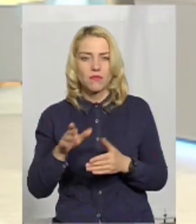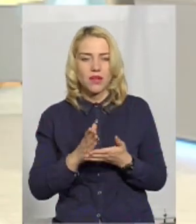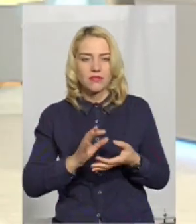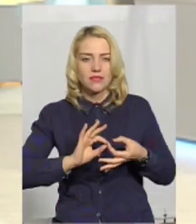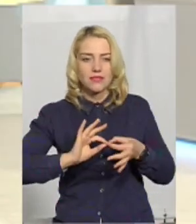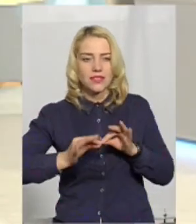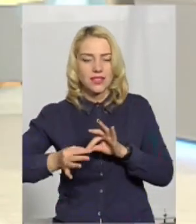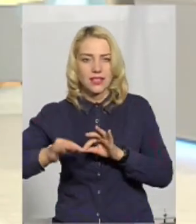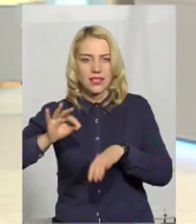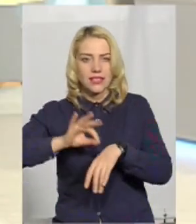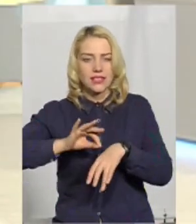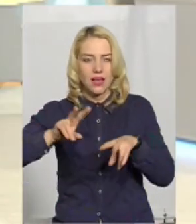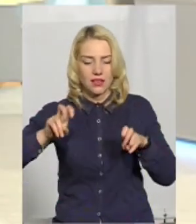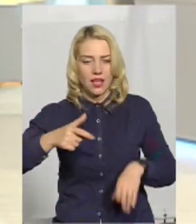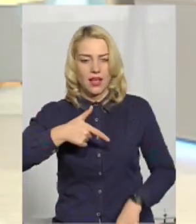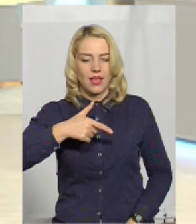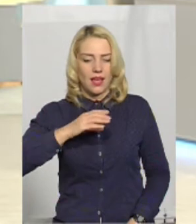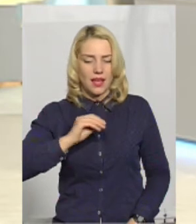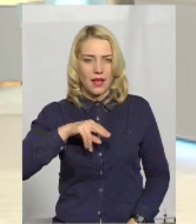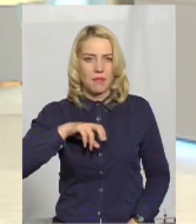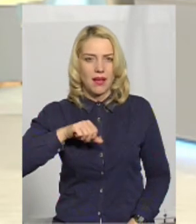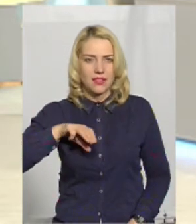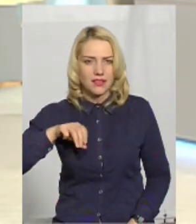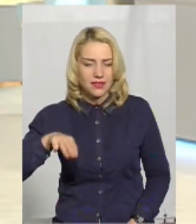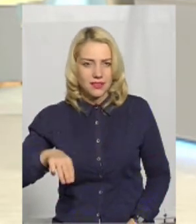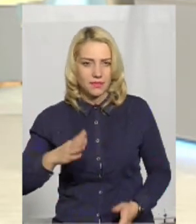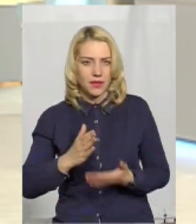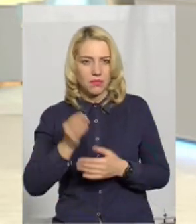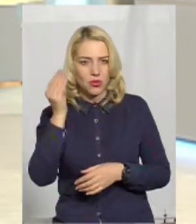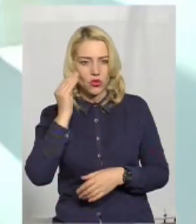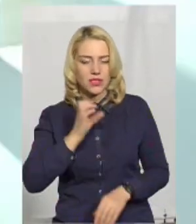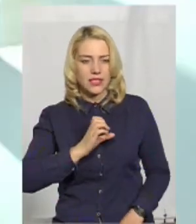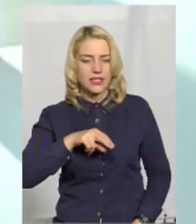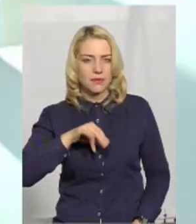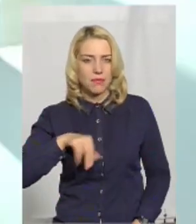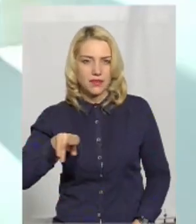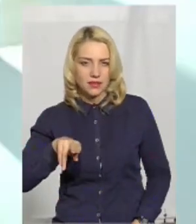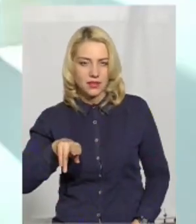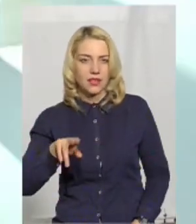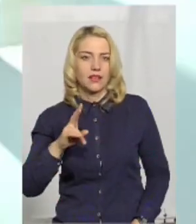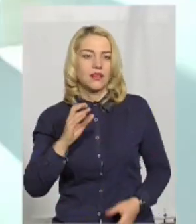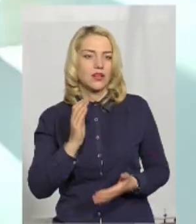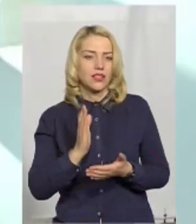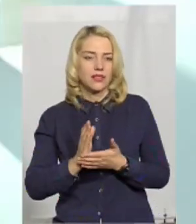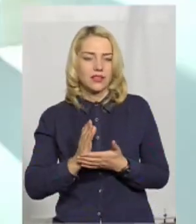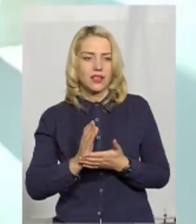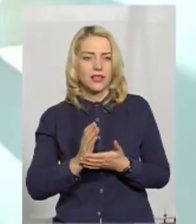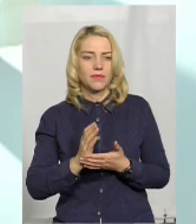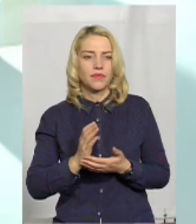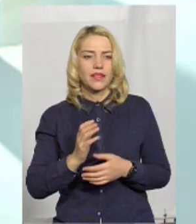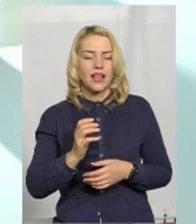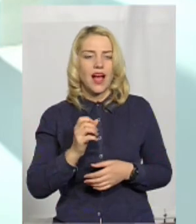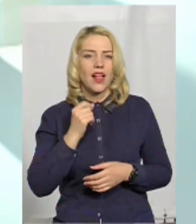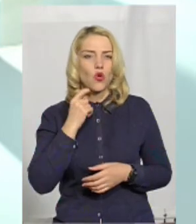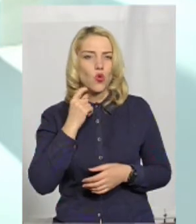складні діагнози. Вони мають гепатити, вони мають підозри на СПІДи, вони мають фетально-алкогольні